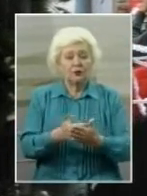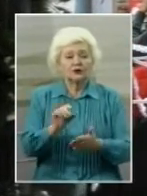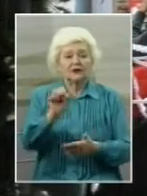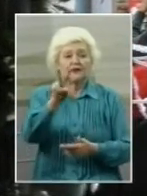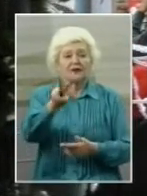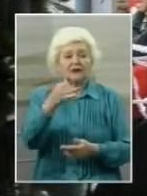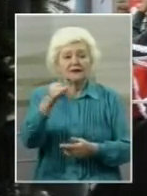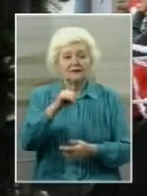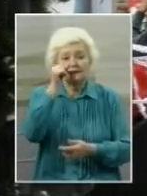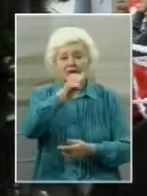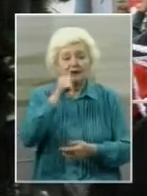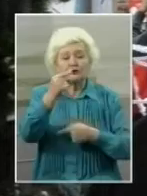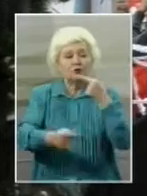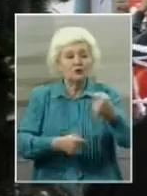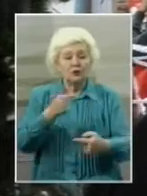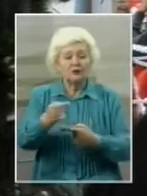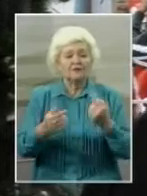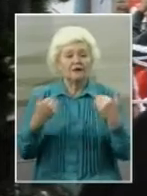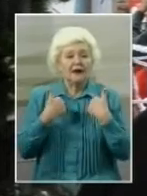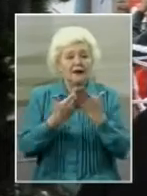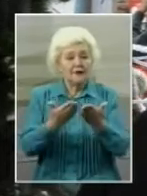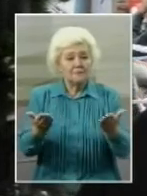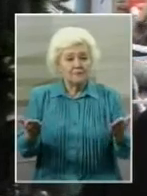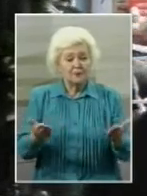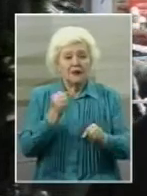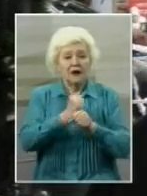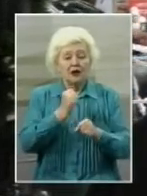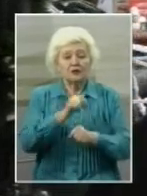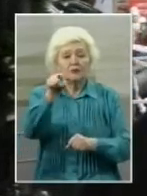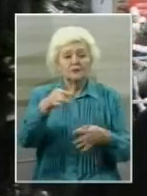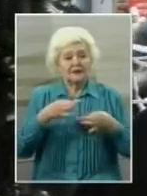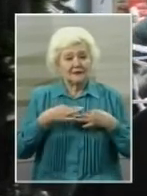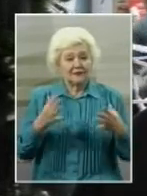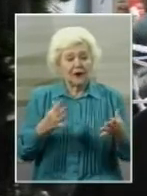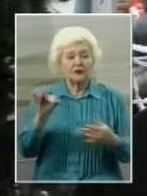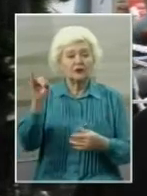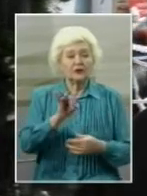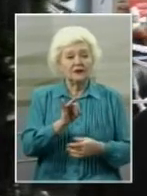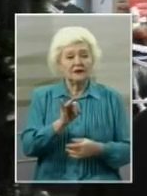рік поспіль ми робимо це свято. І